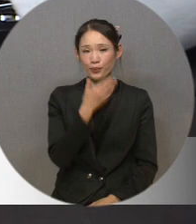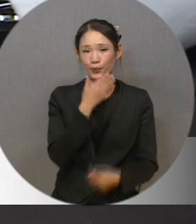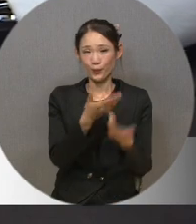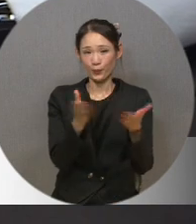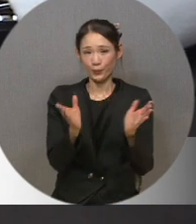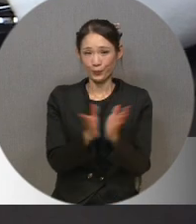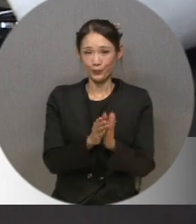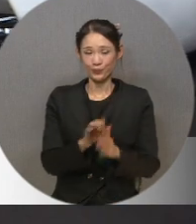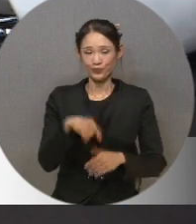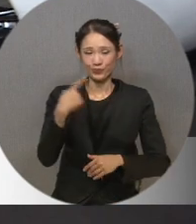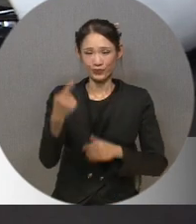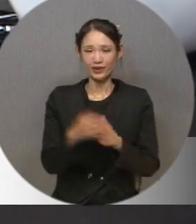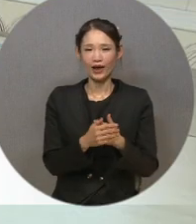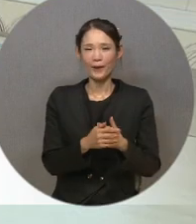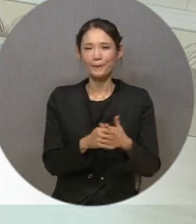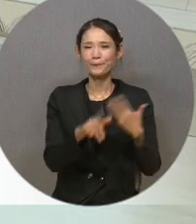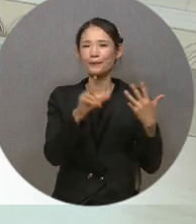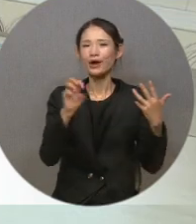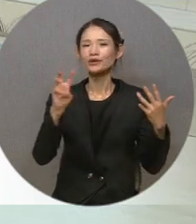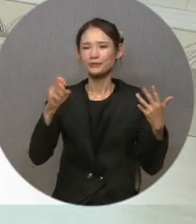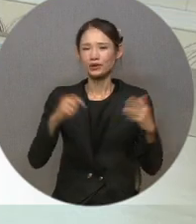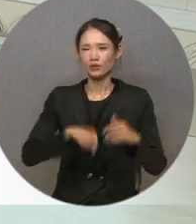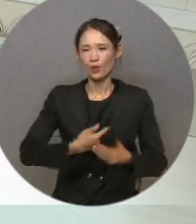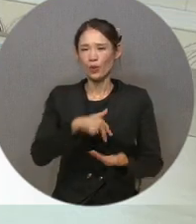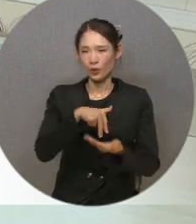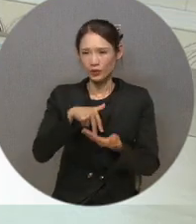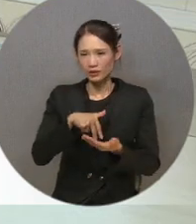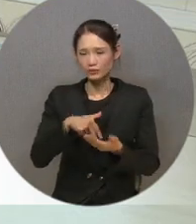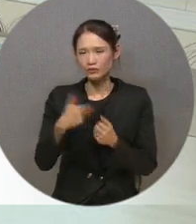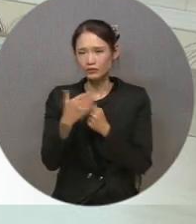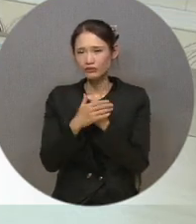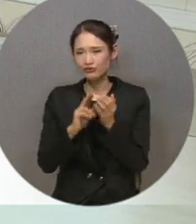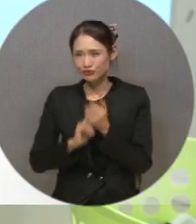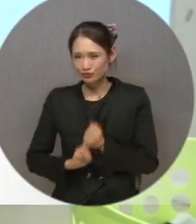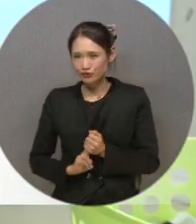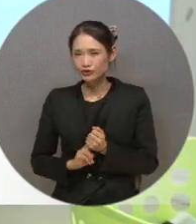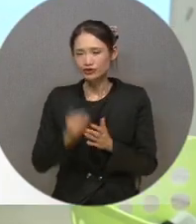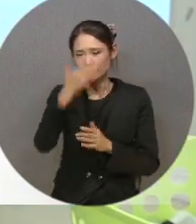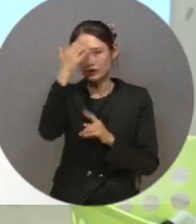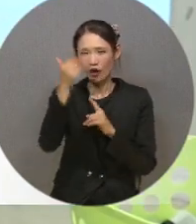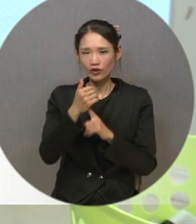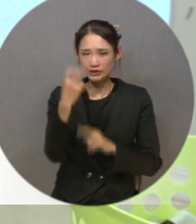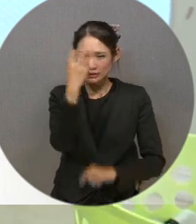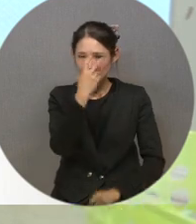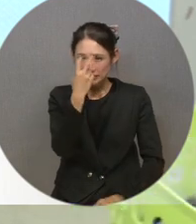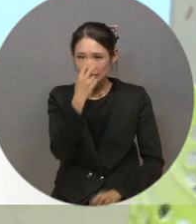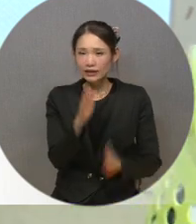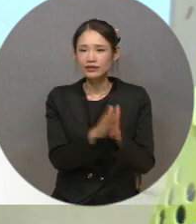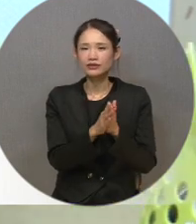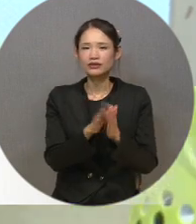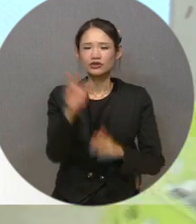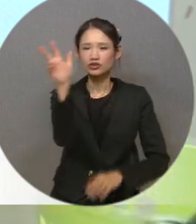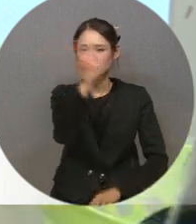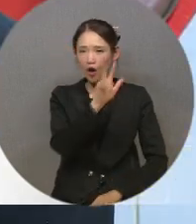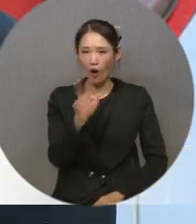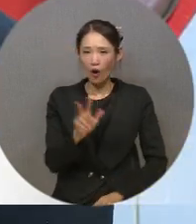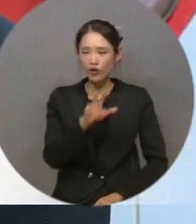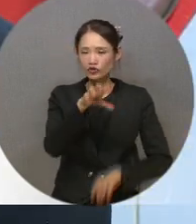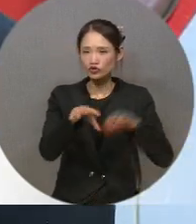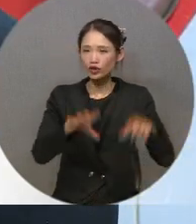보건복지부가 다음 달 31일까지 고립 은둔 청년 실태 조사를 합니다. 이번 조사는 전국 단위의 첫